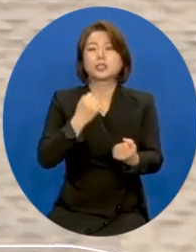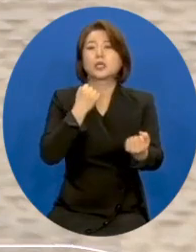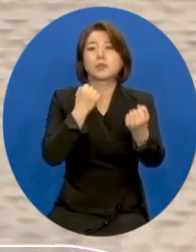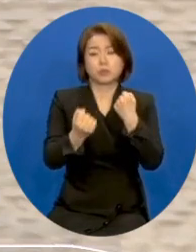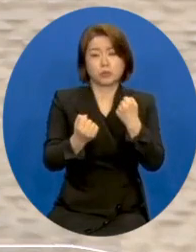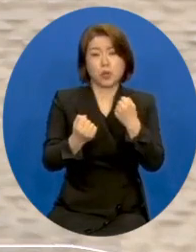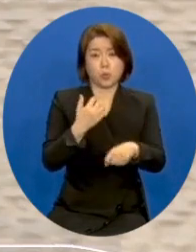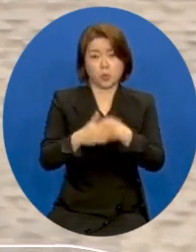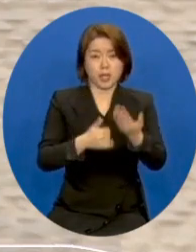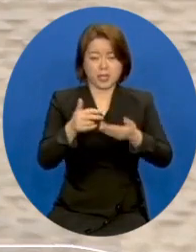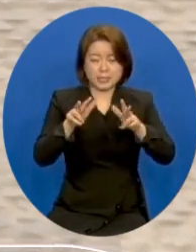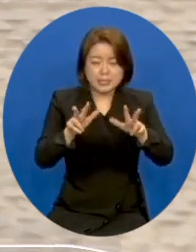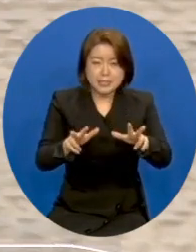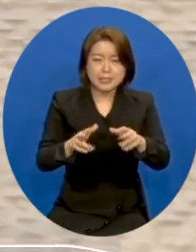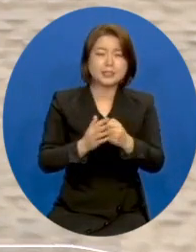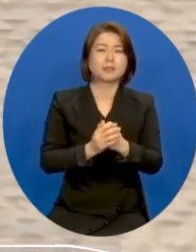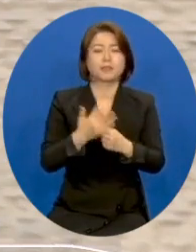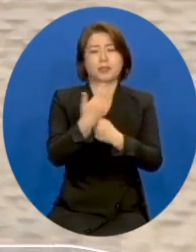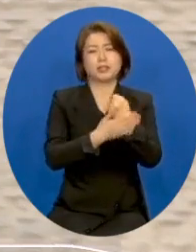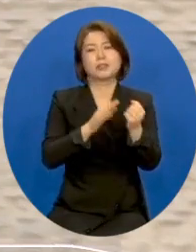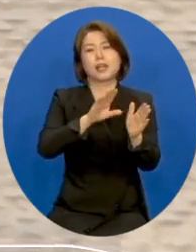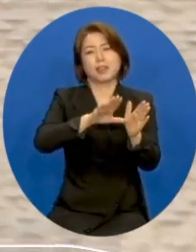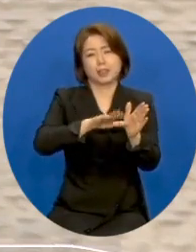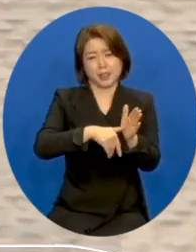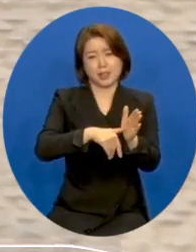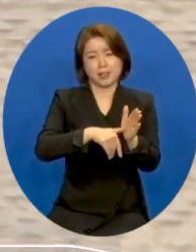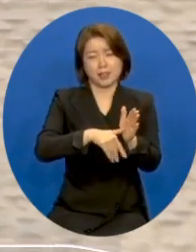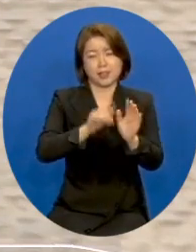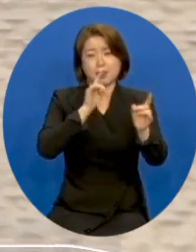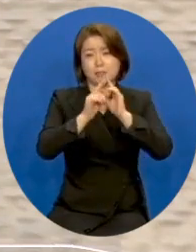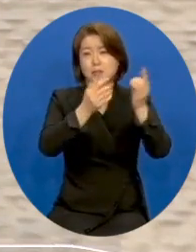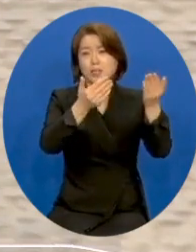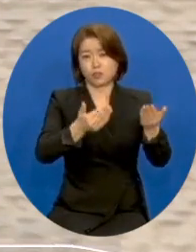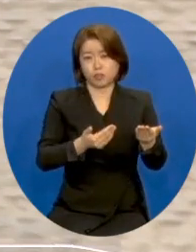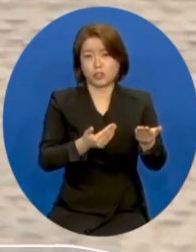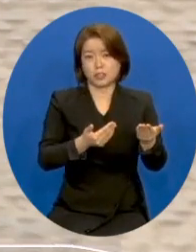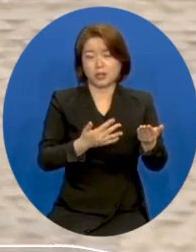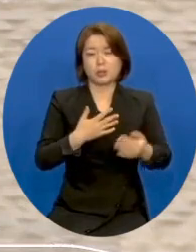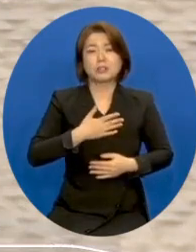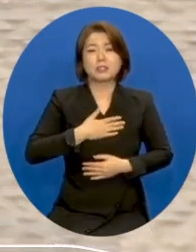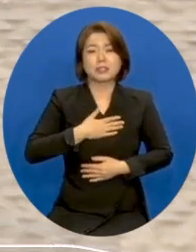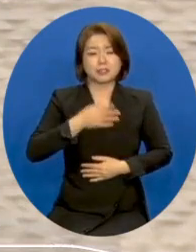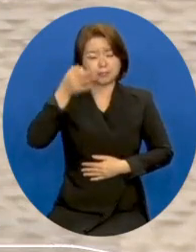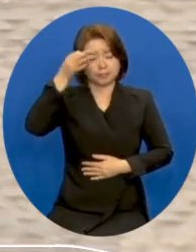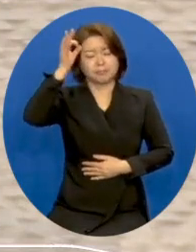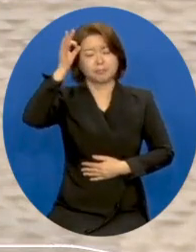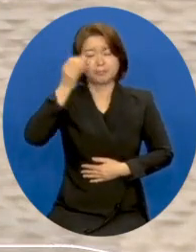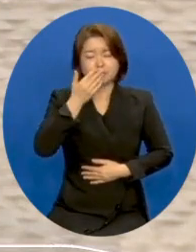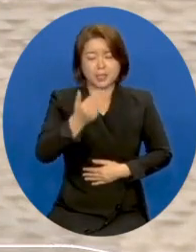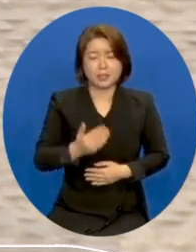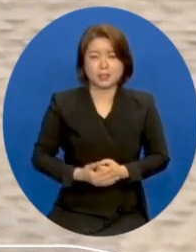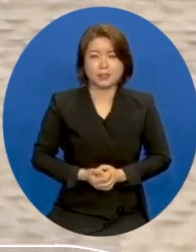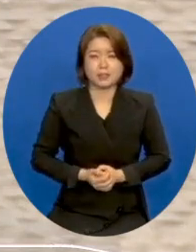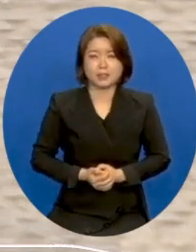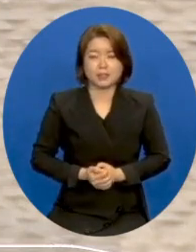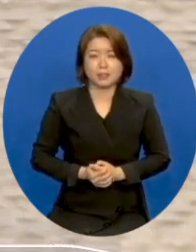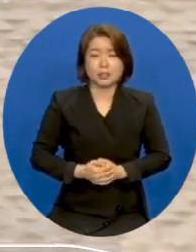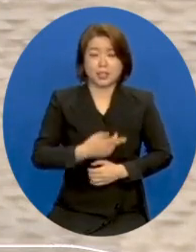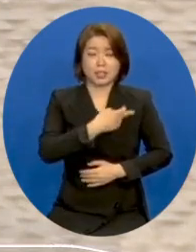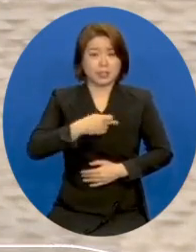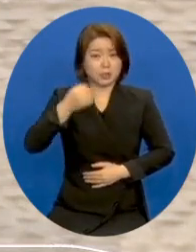하나님은 지금은 은혜의 때다 그렇게 말씀하신다고 저는 그렇게 깨달아집니다. 사도